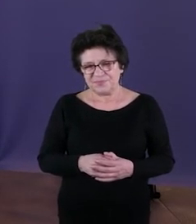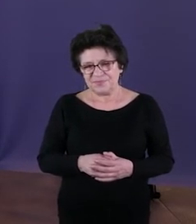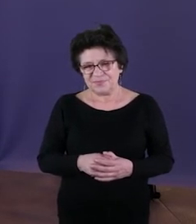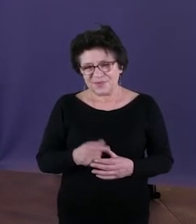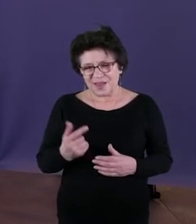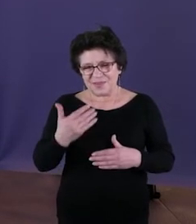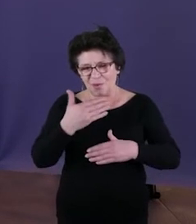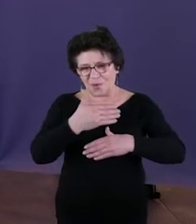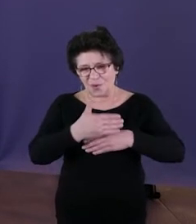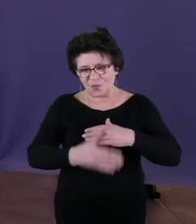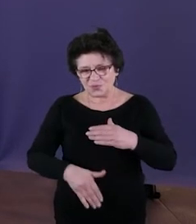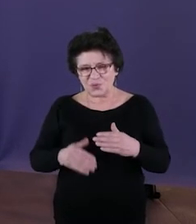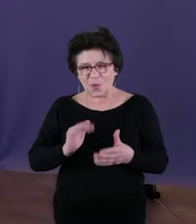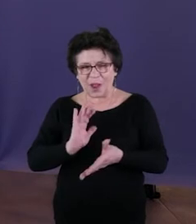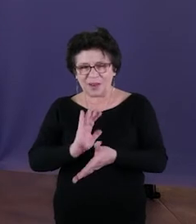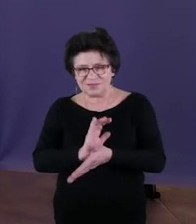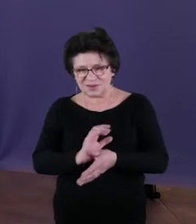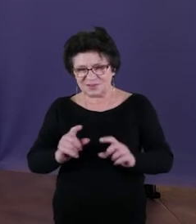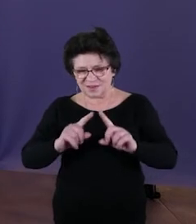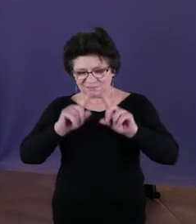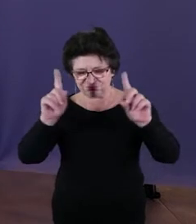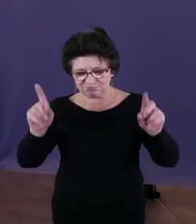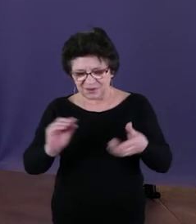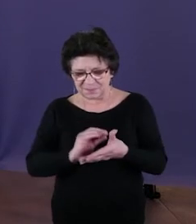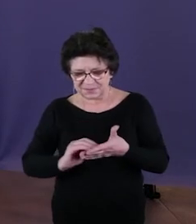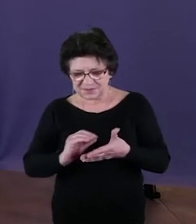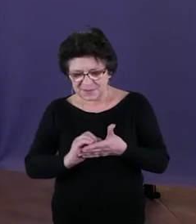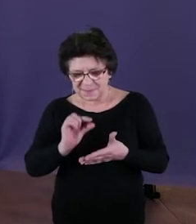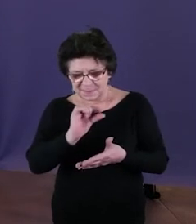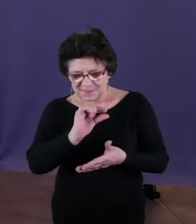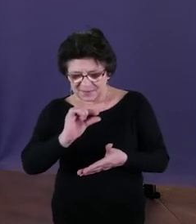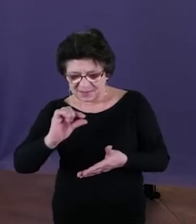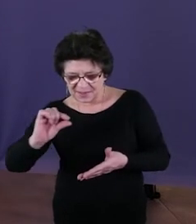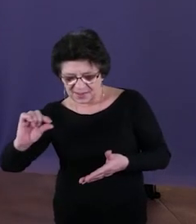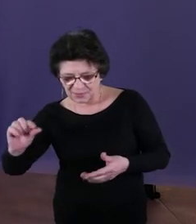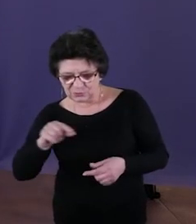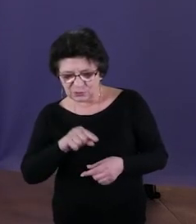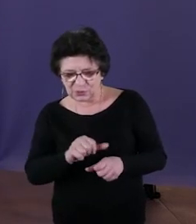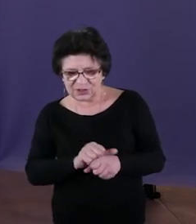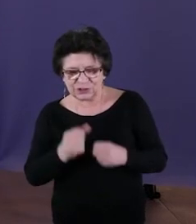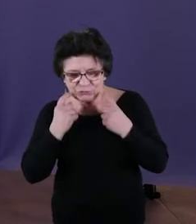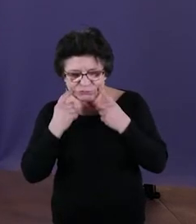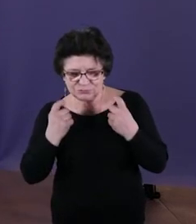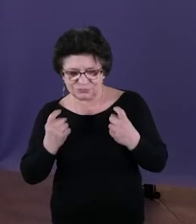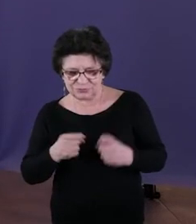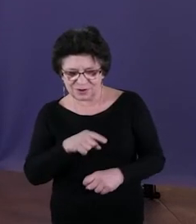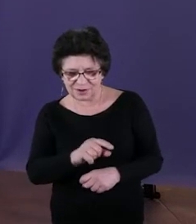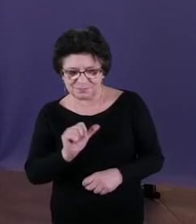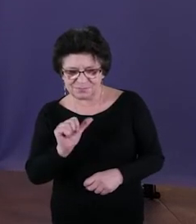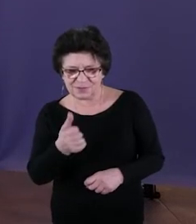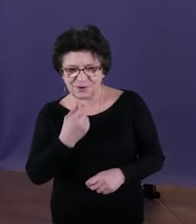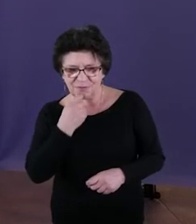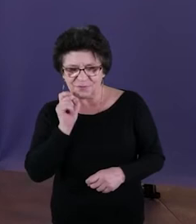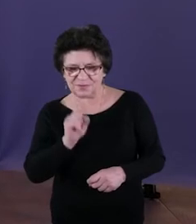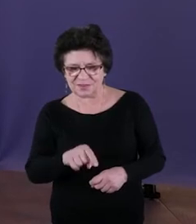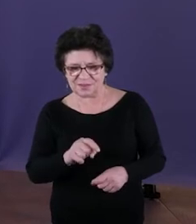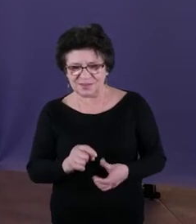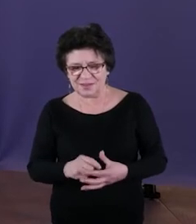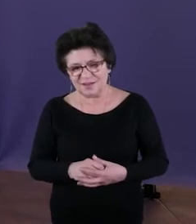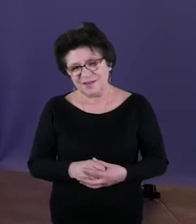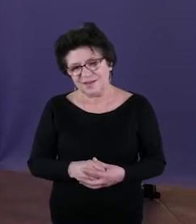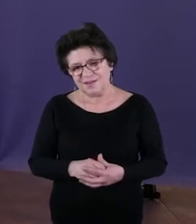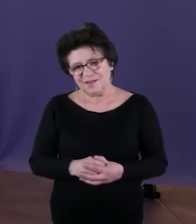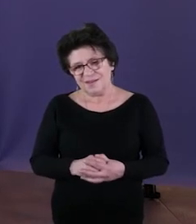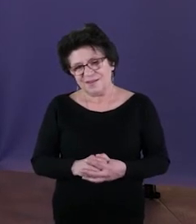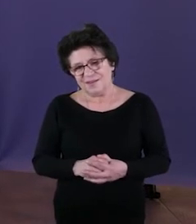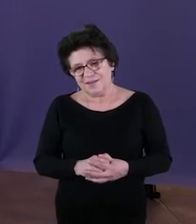jest z pierwszego kwietnia i był to po prostu żarcik o którym zapomniano że jest żartem to taka